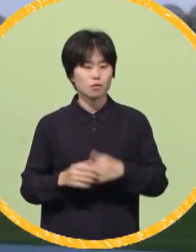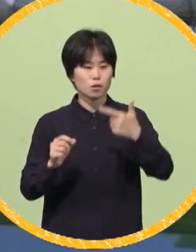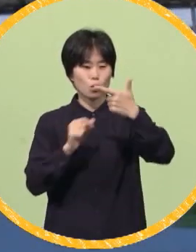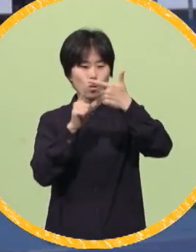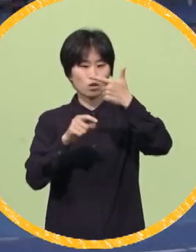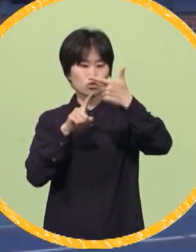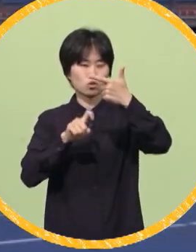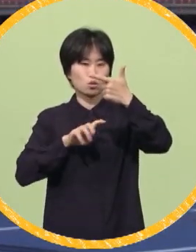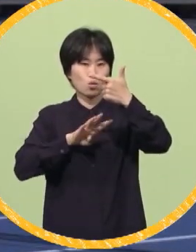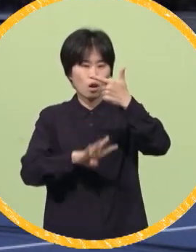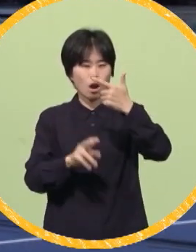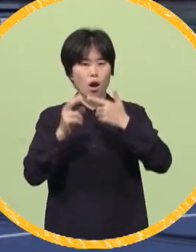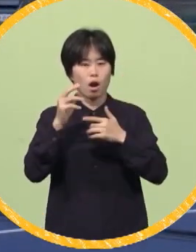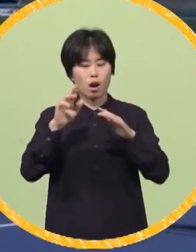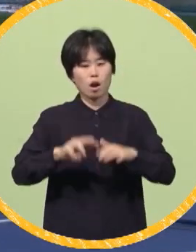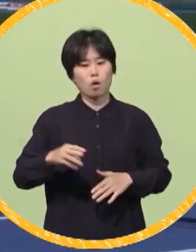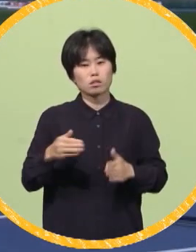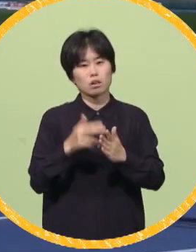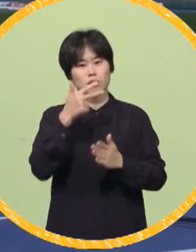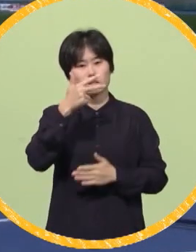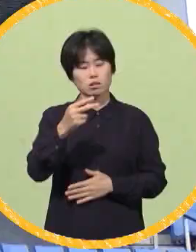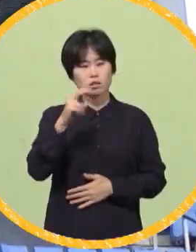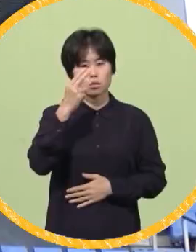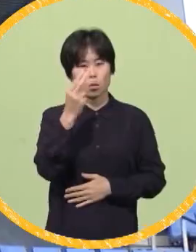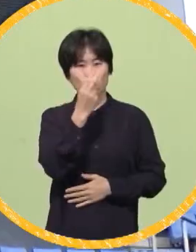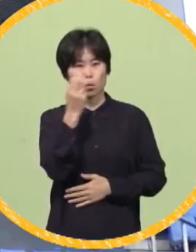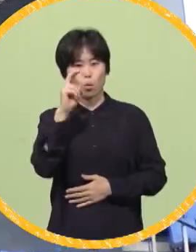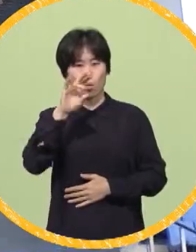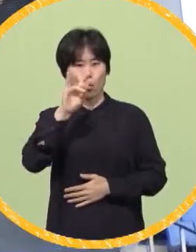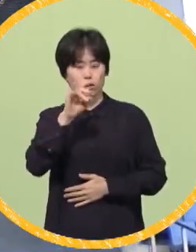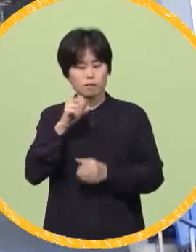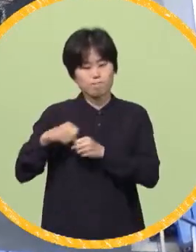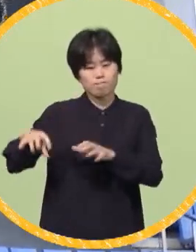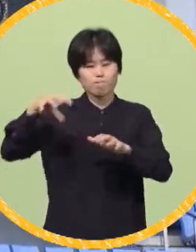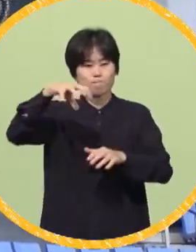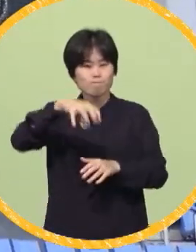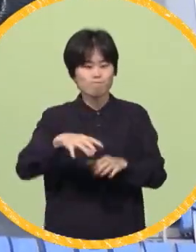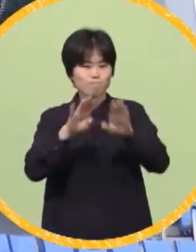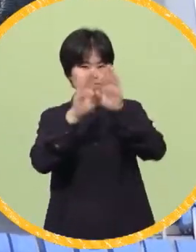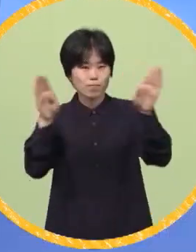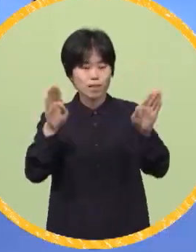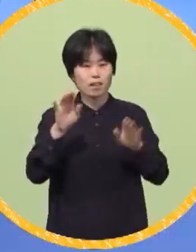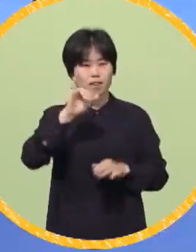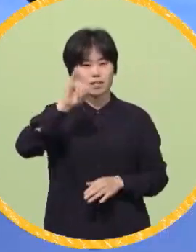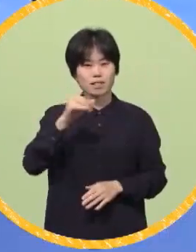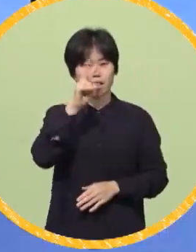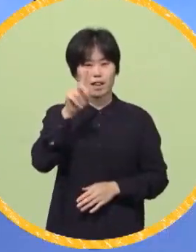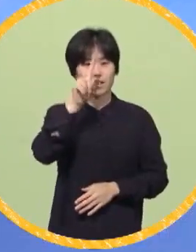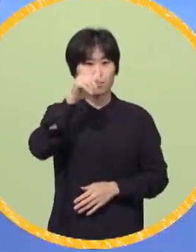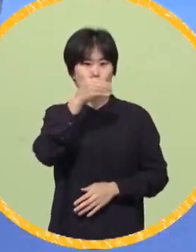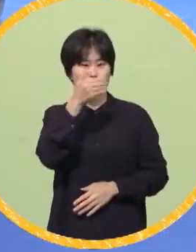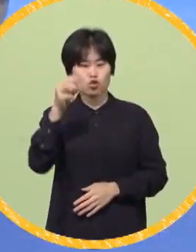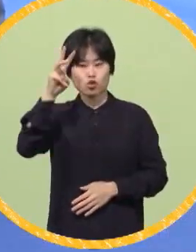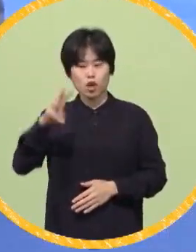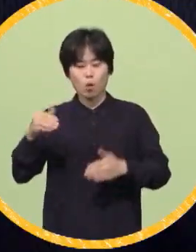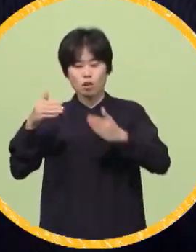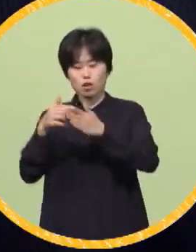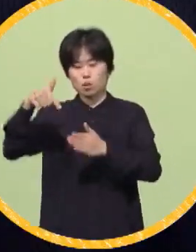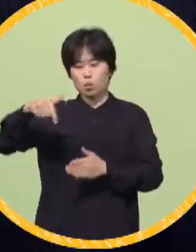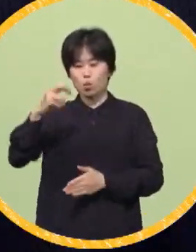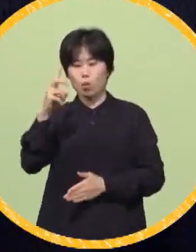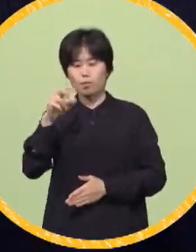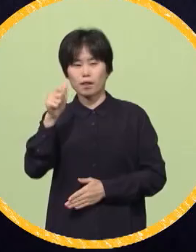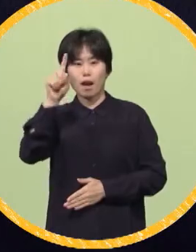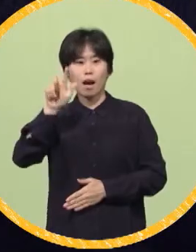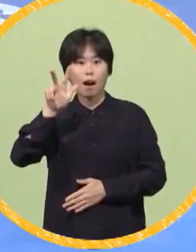先月14日川崎市中原区にある等々力陸上競技場で行われた J リーグ川崎フロン